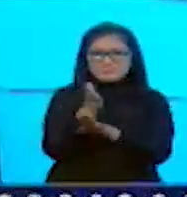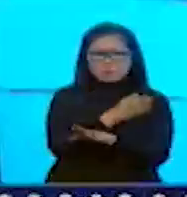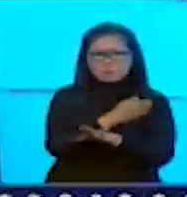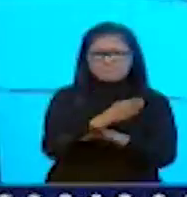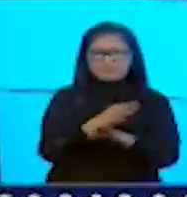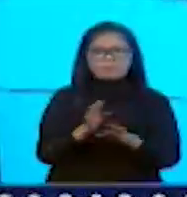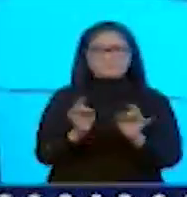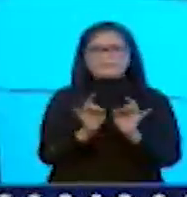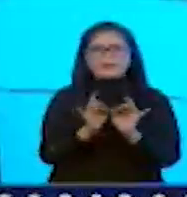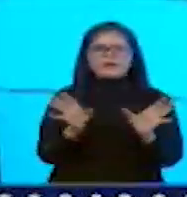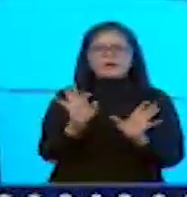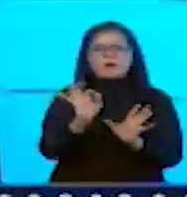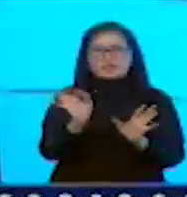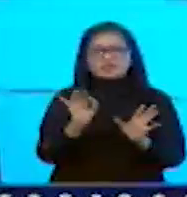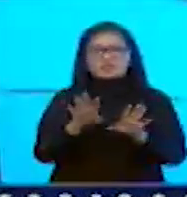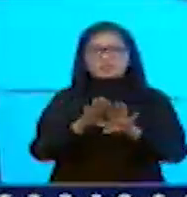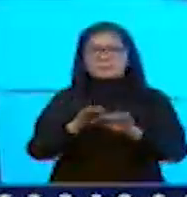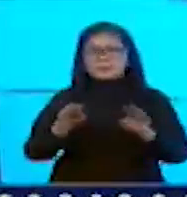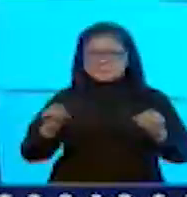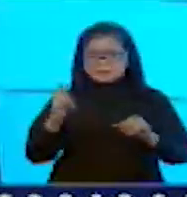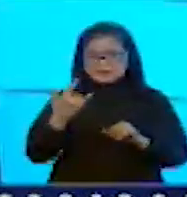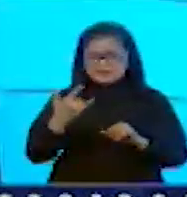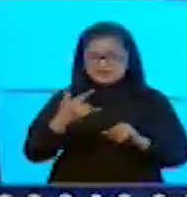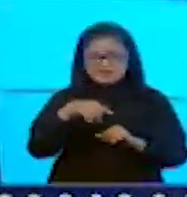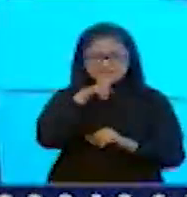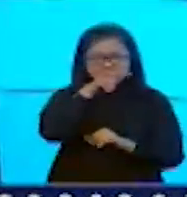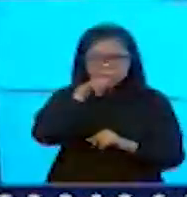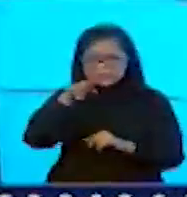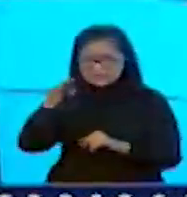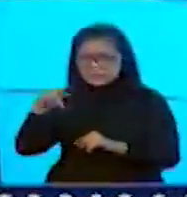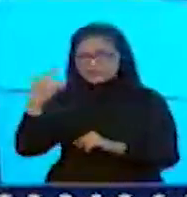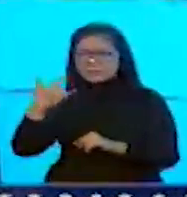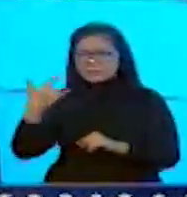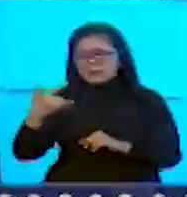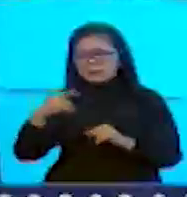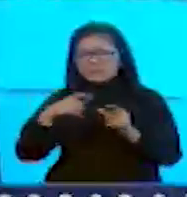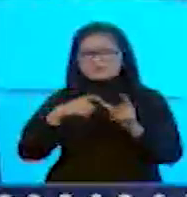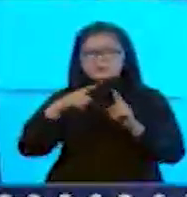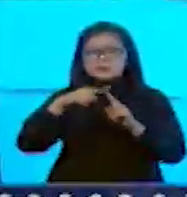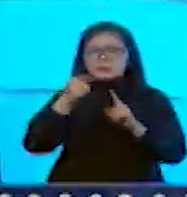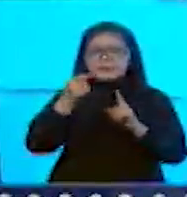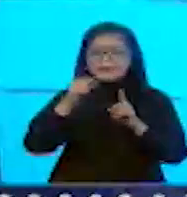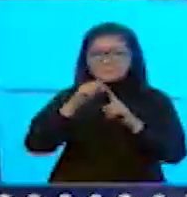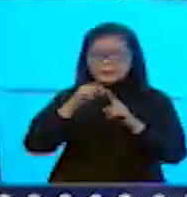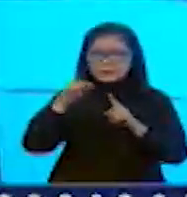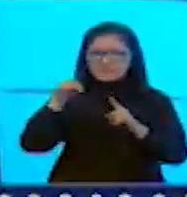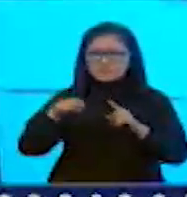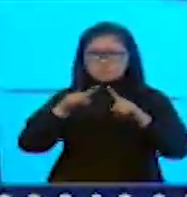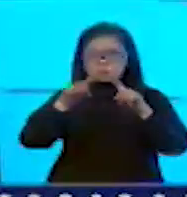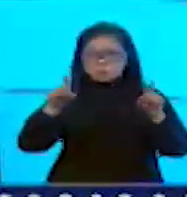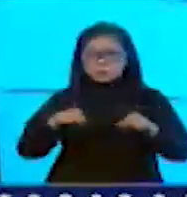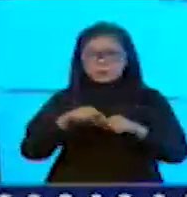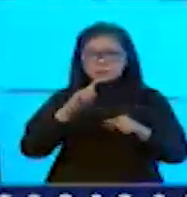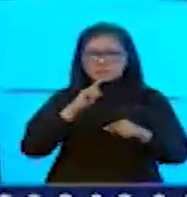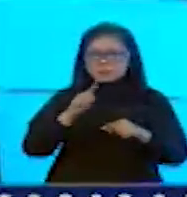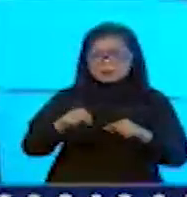melaksanakan tugas tetap melakukan pemeriksaan, baik itu STRP maupun surat tugas maupun ID card yang